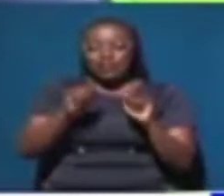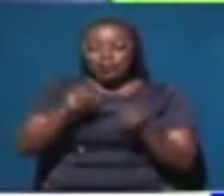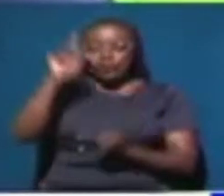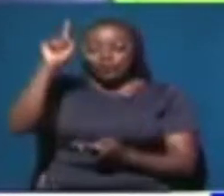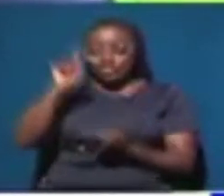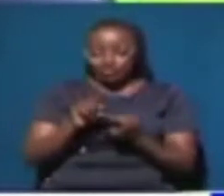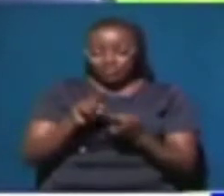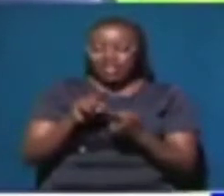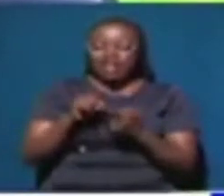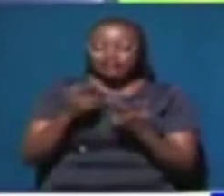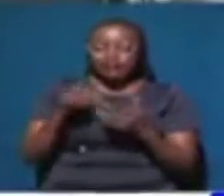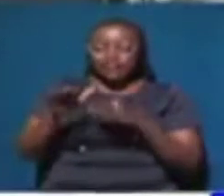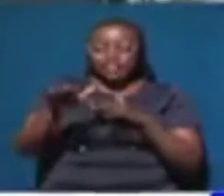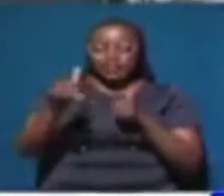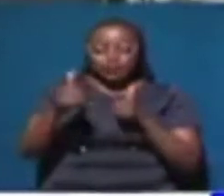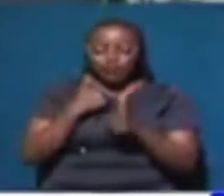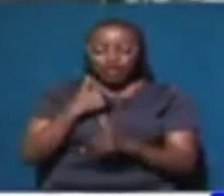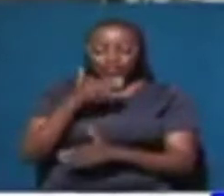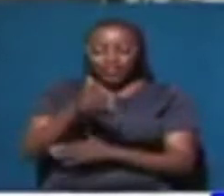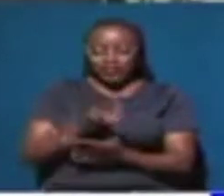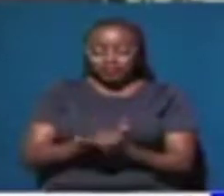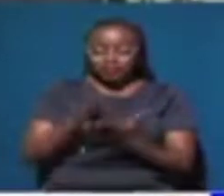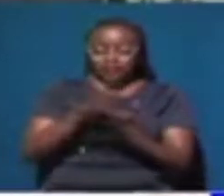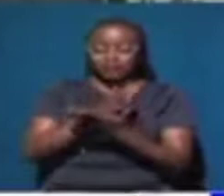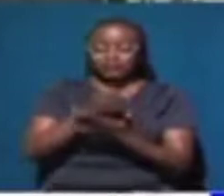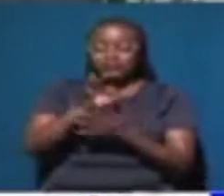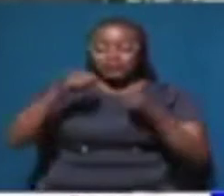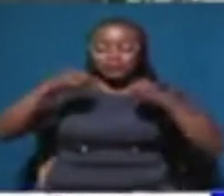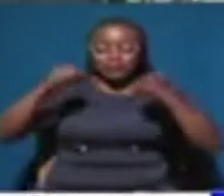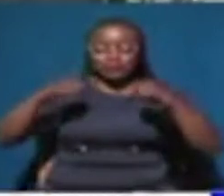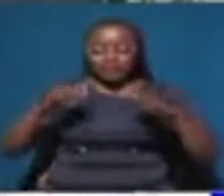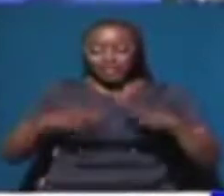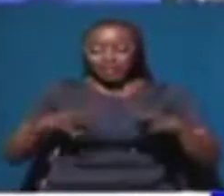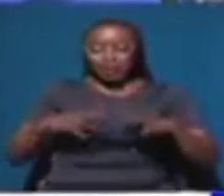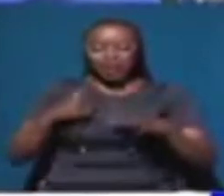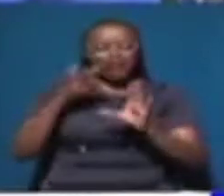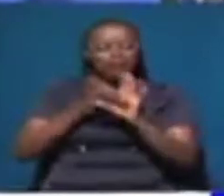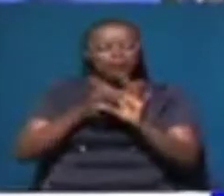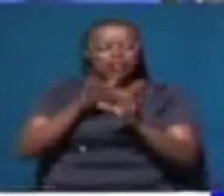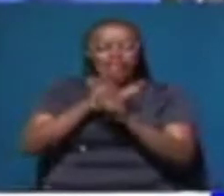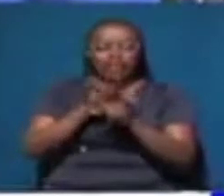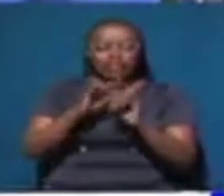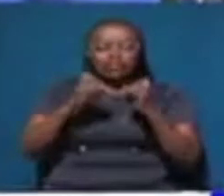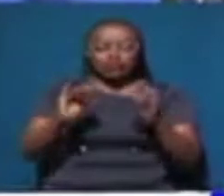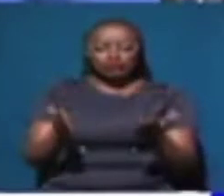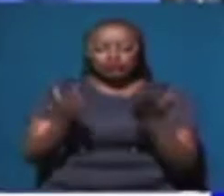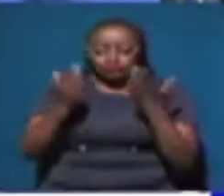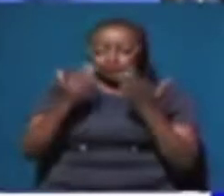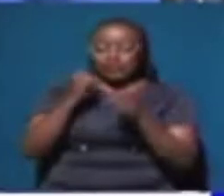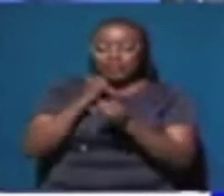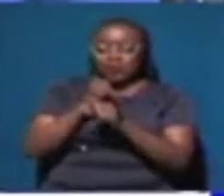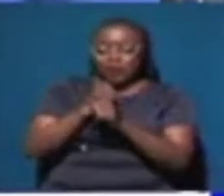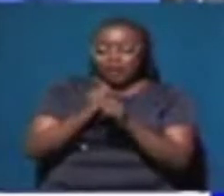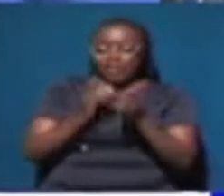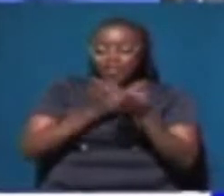kũnyihia mũhatĩkano ũrĩa wĩ haha rũhonge rwa ũkuui wa nduthi nĩ rũnyitaga itemi rĩnene harĩ gũkũria ũtonga wa bũrũri kuona